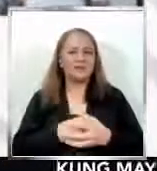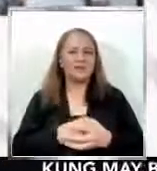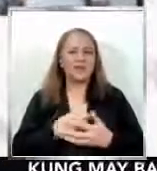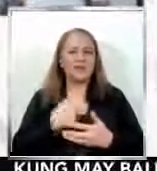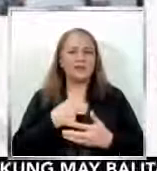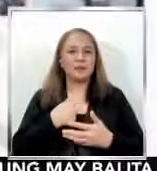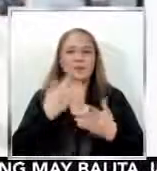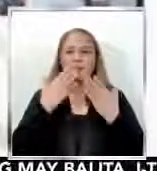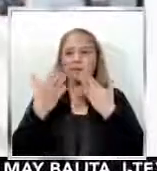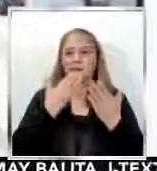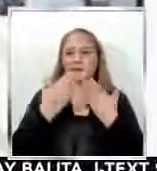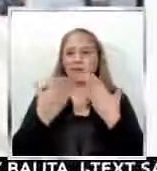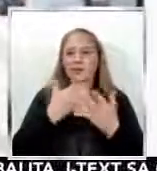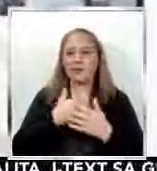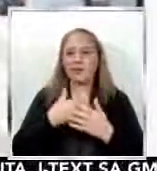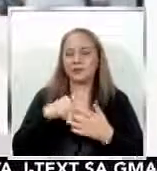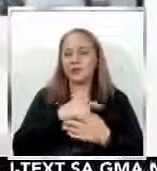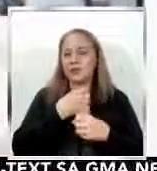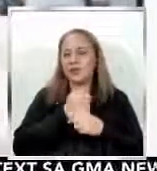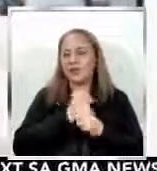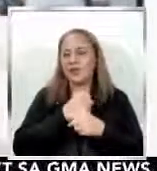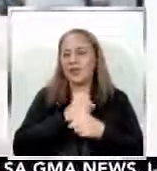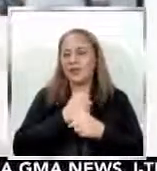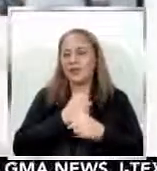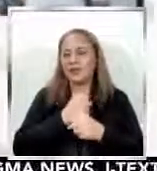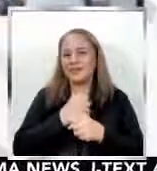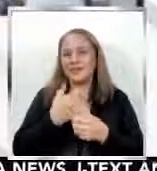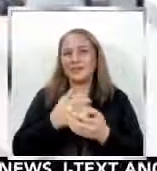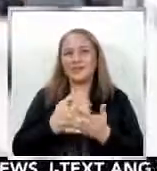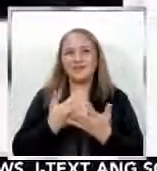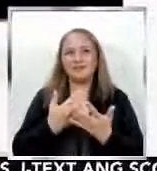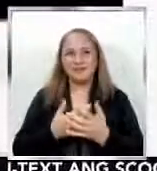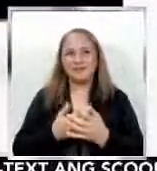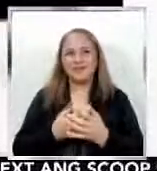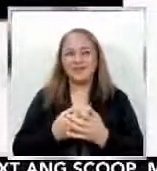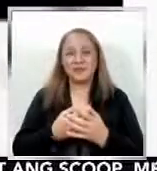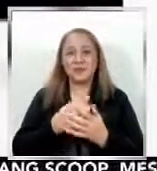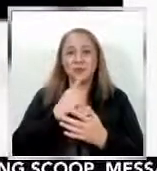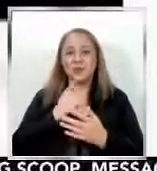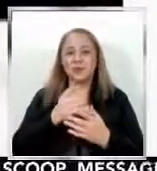that that we've created something that is being widely